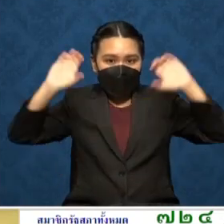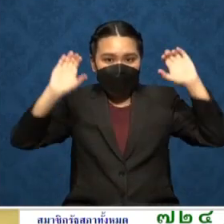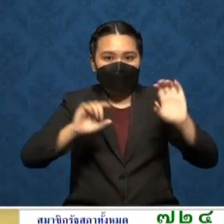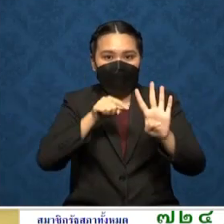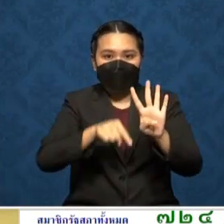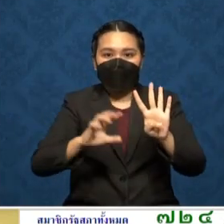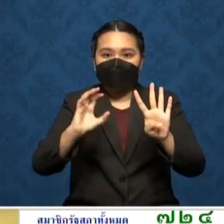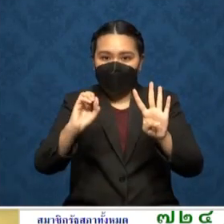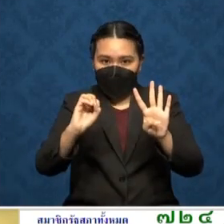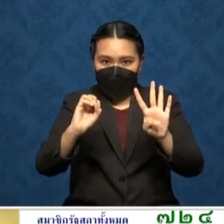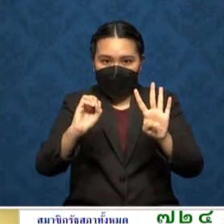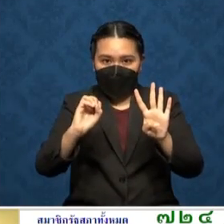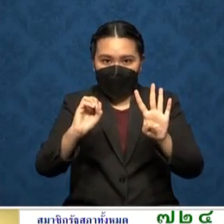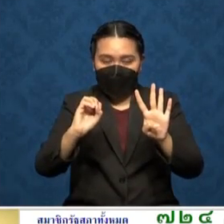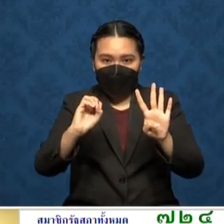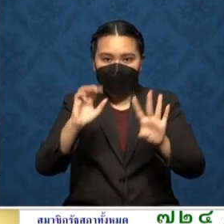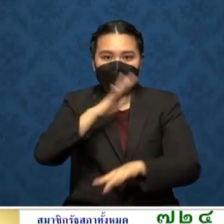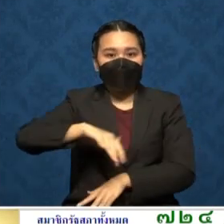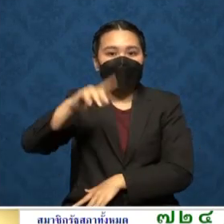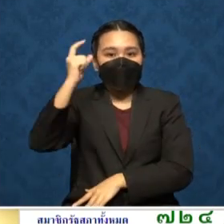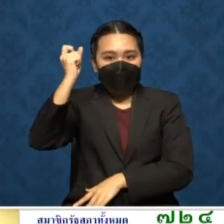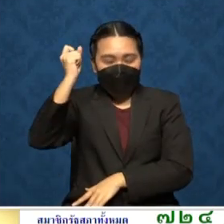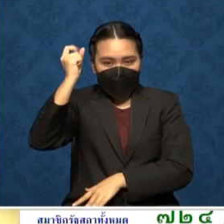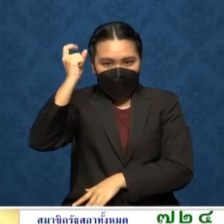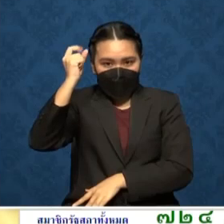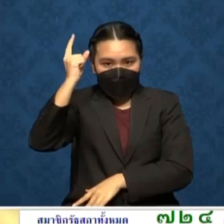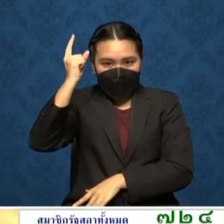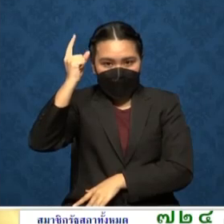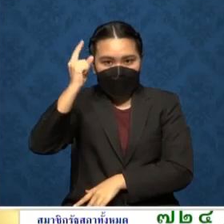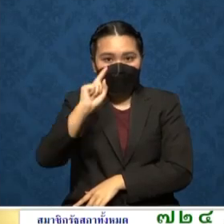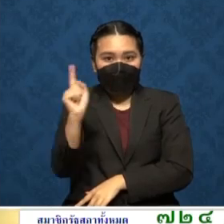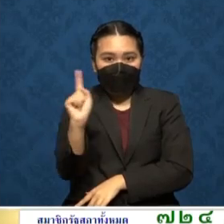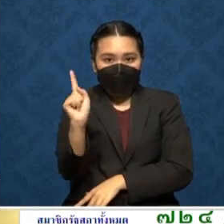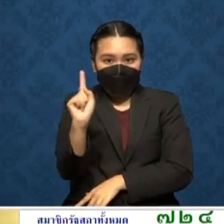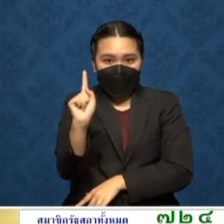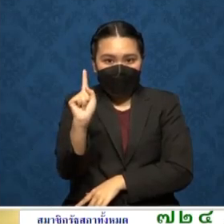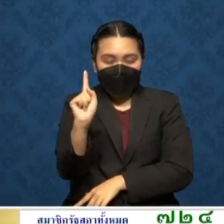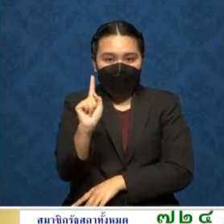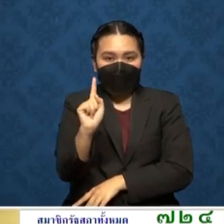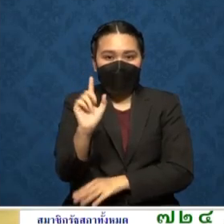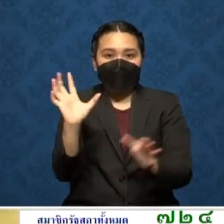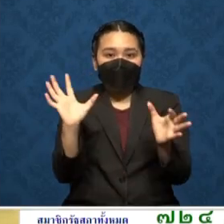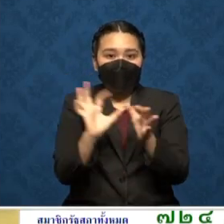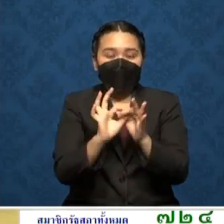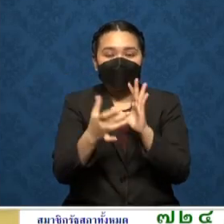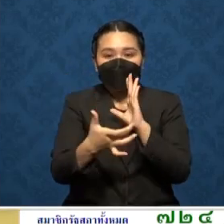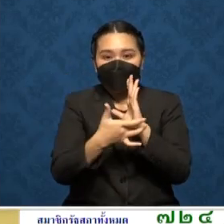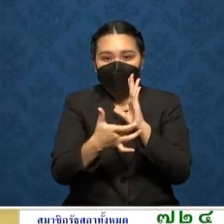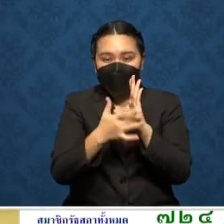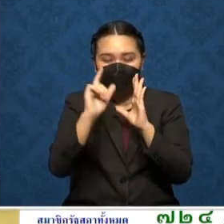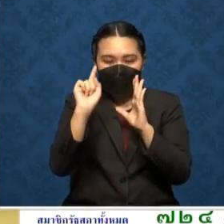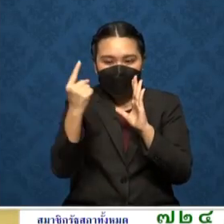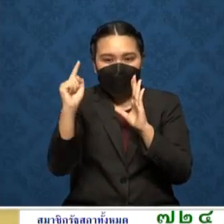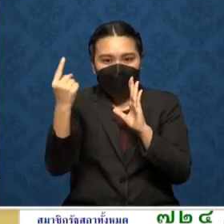4.0 อย่างที่เรียกและก็เข้าใจกันว่าหมายความถึงการนำเอาเทคโนโลยีที่ทันสมั